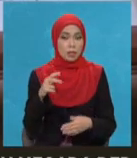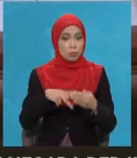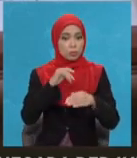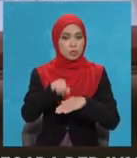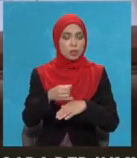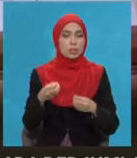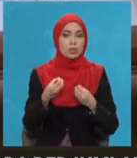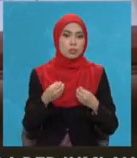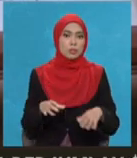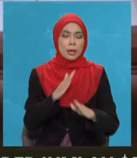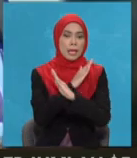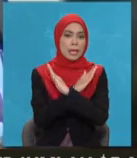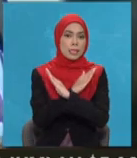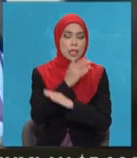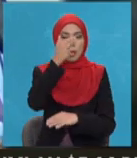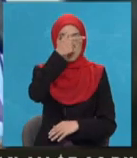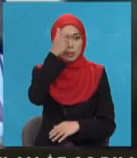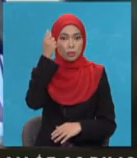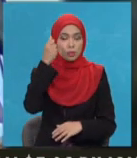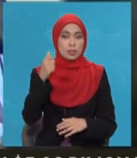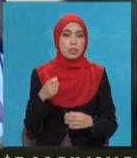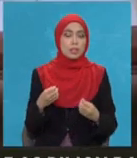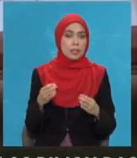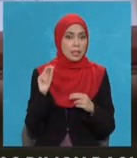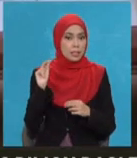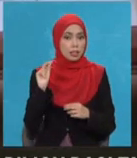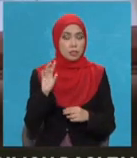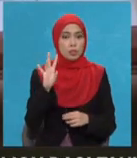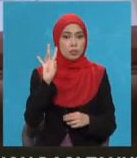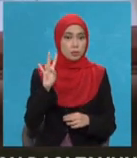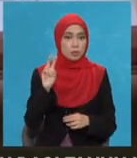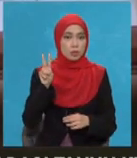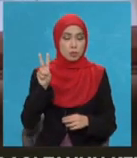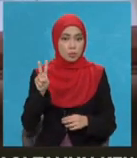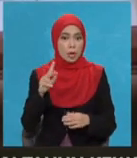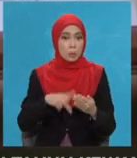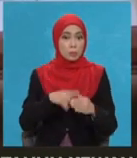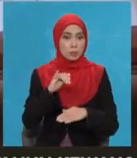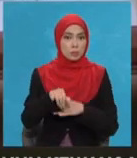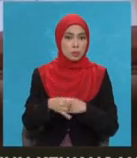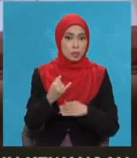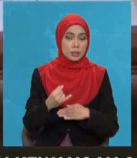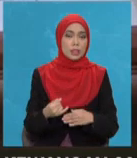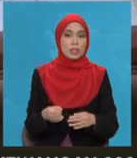mengambil Tira bahwa sebanyak 7 buah Project akan dilaksanakan melalui pembiayaan autentik